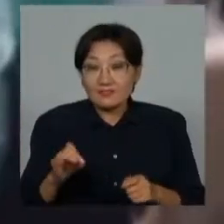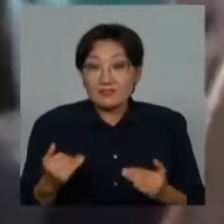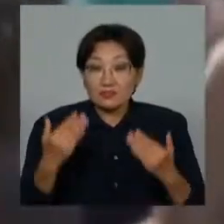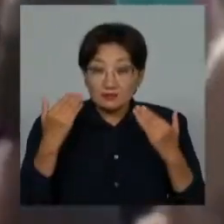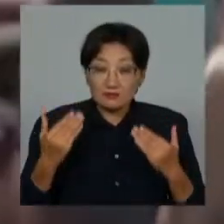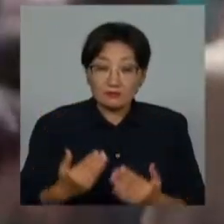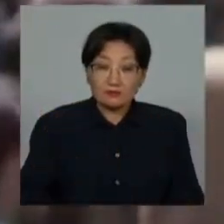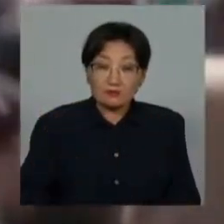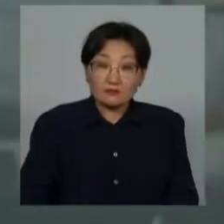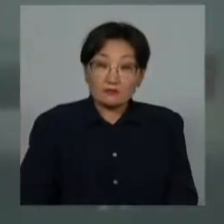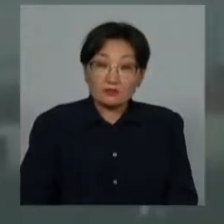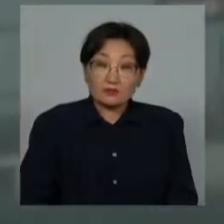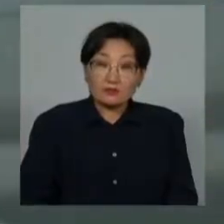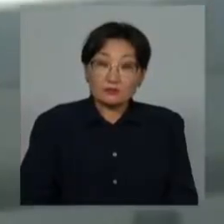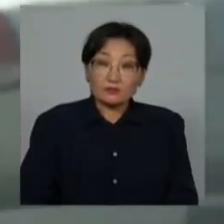неизвестно.